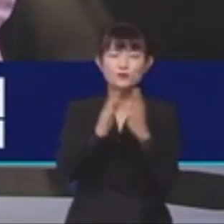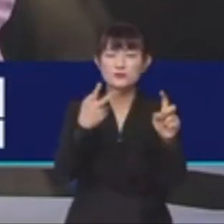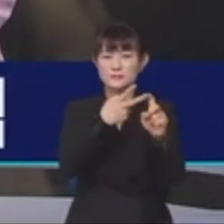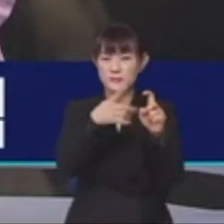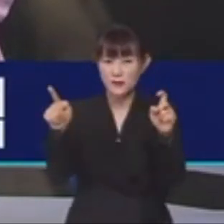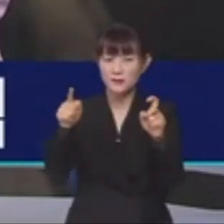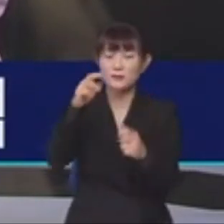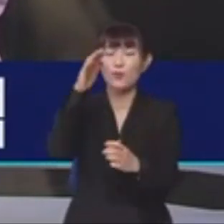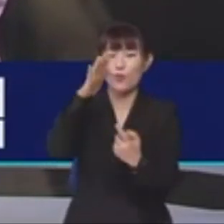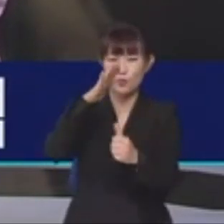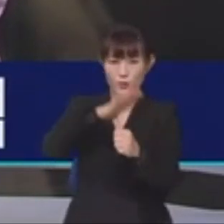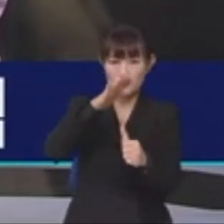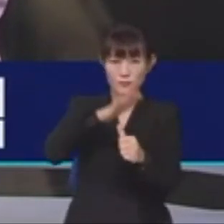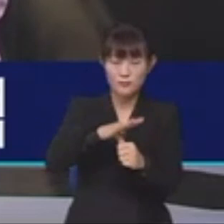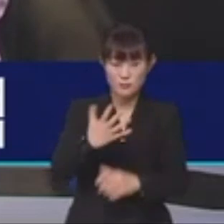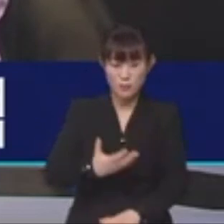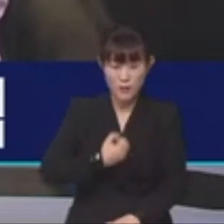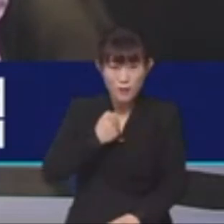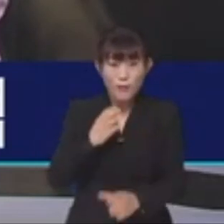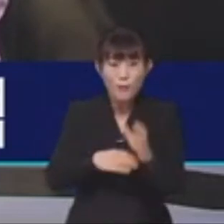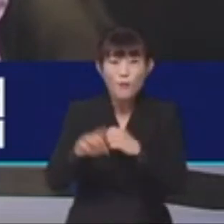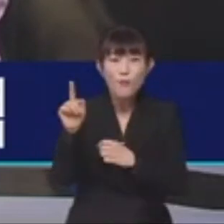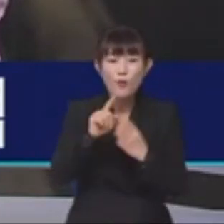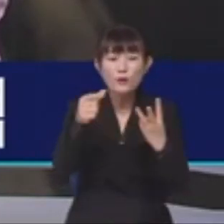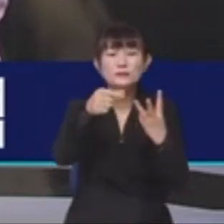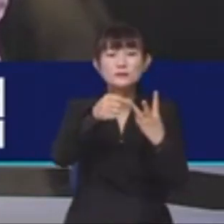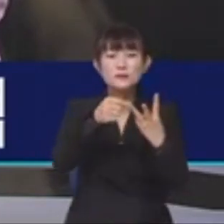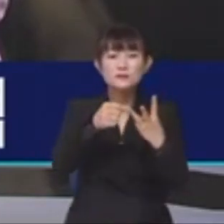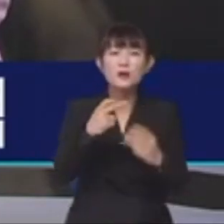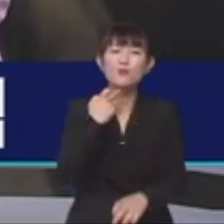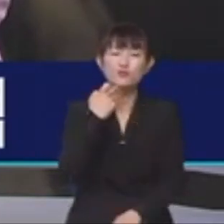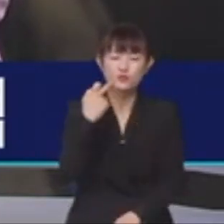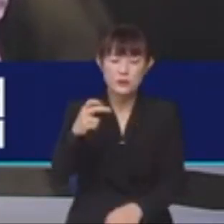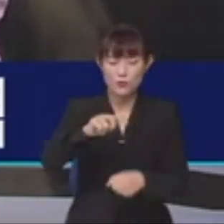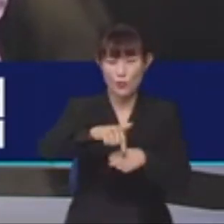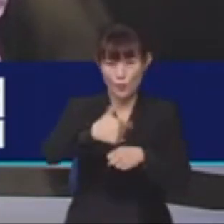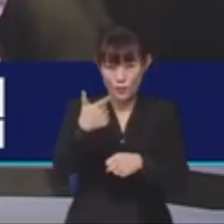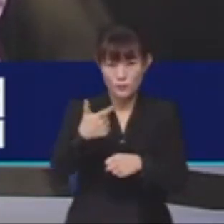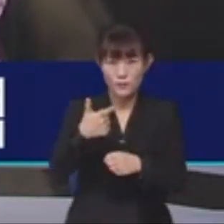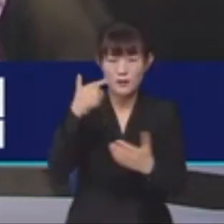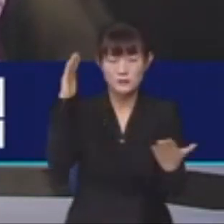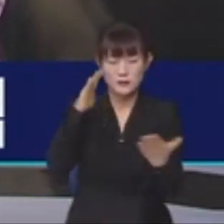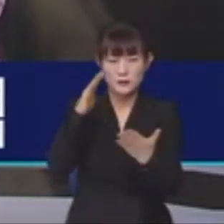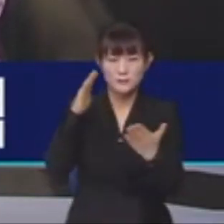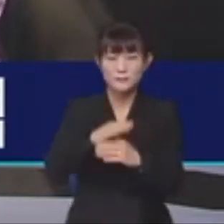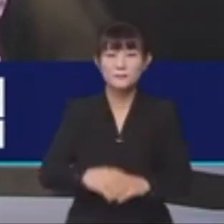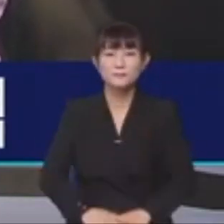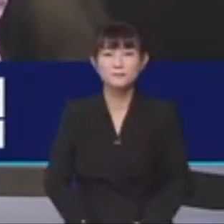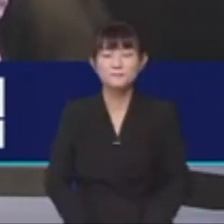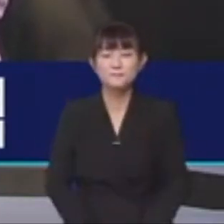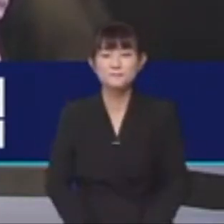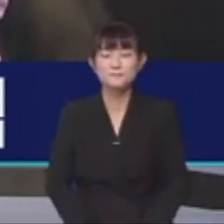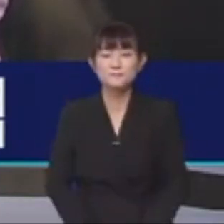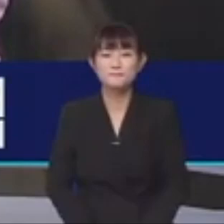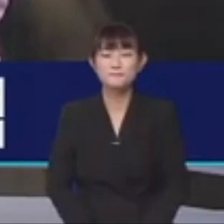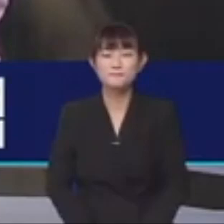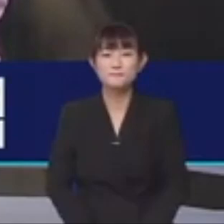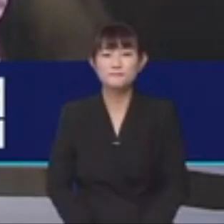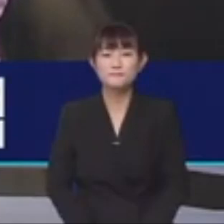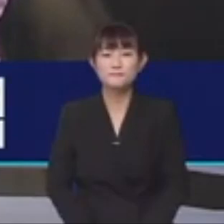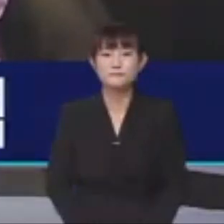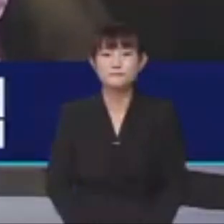소년들이었습니다 충격적이게도 여기에 포함된 한 명이 12살 6학년 초등학생이었습니다 조윤정 기자의